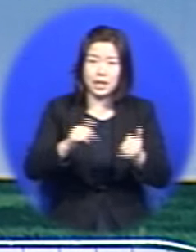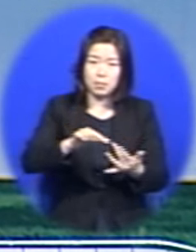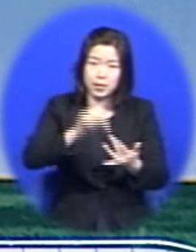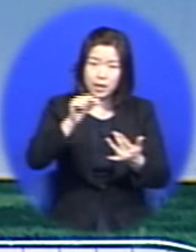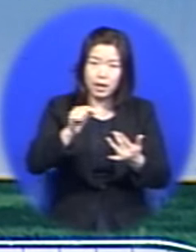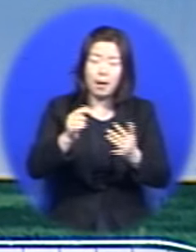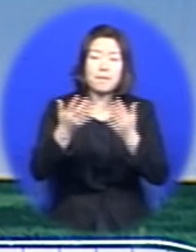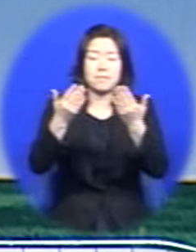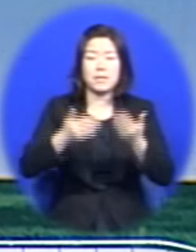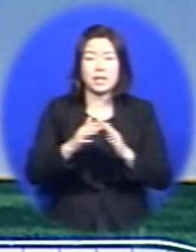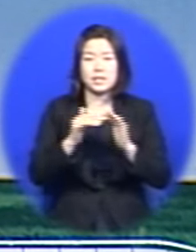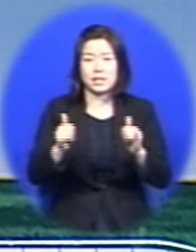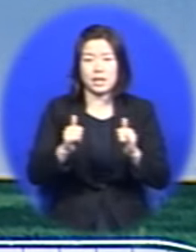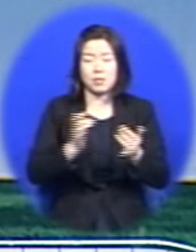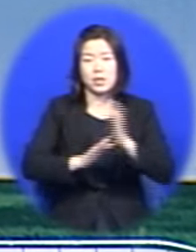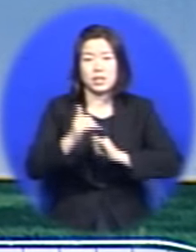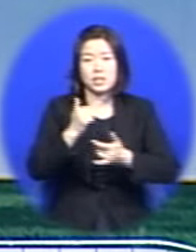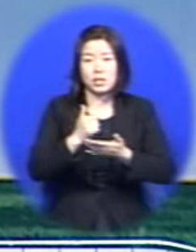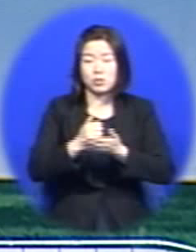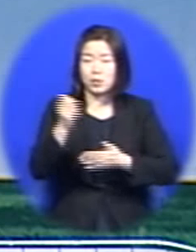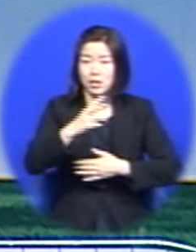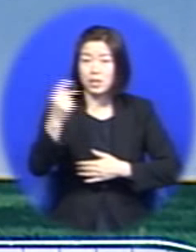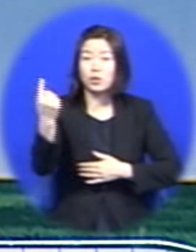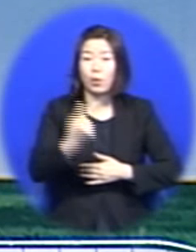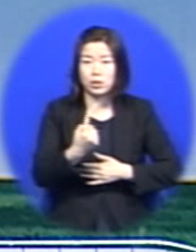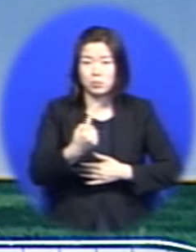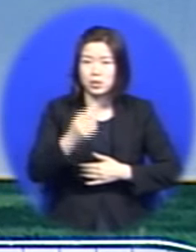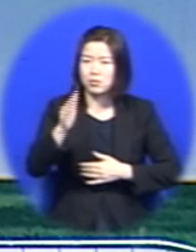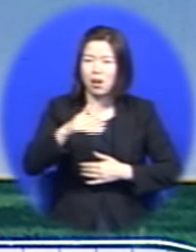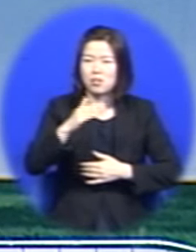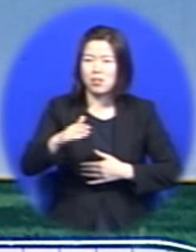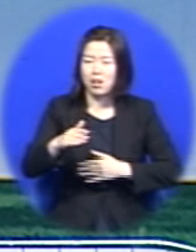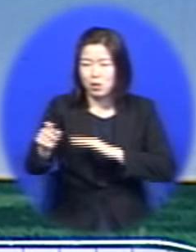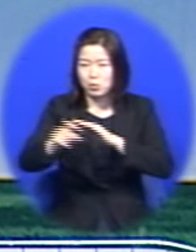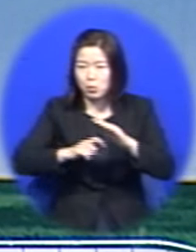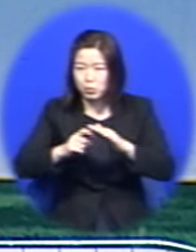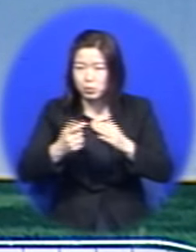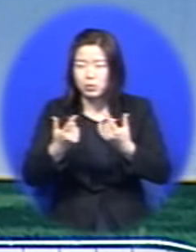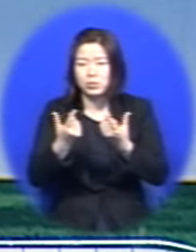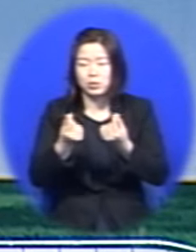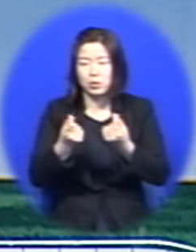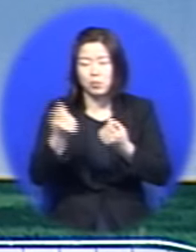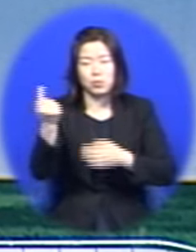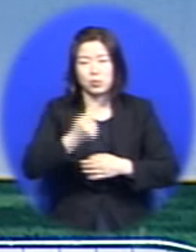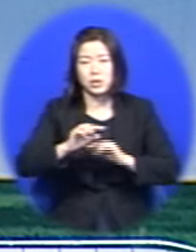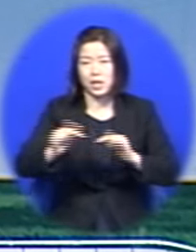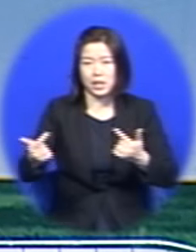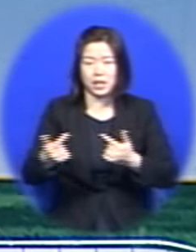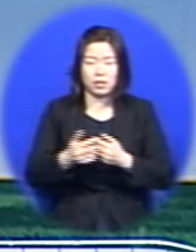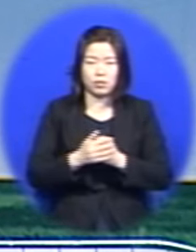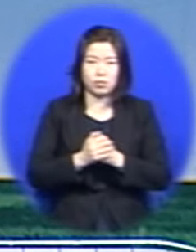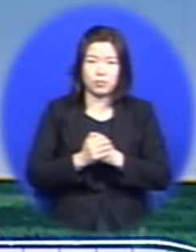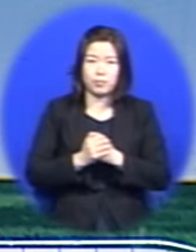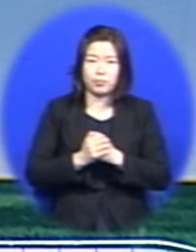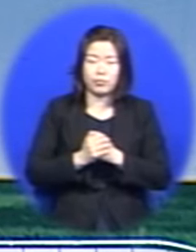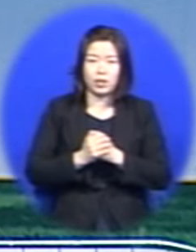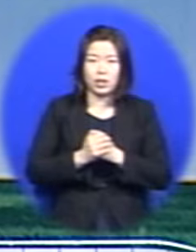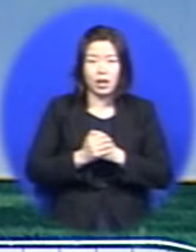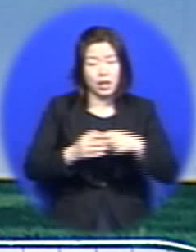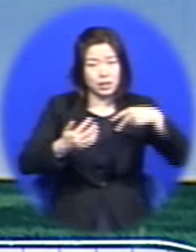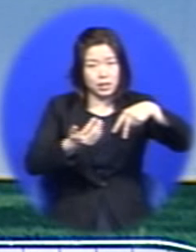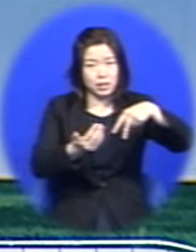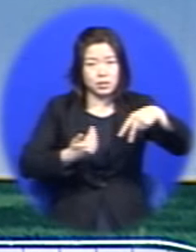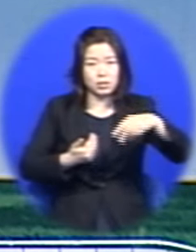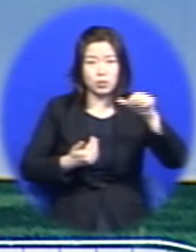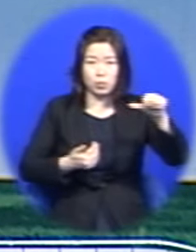택함받은 사람에게는 예수님의 재림은 절대로 도둑같이 임하지 않는다고 성경은 말합니다. 데살로니가 전서